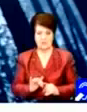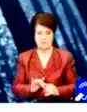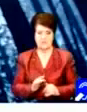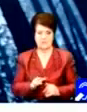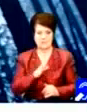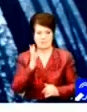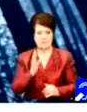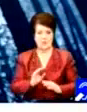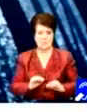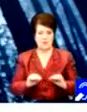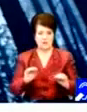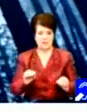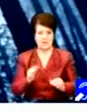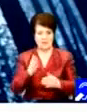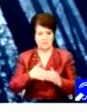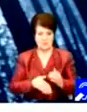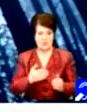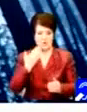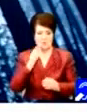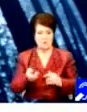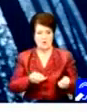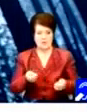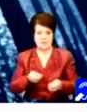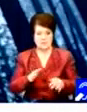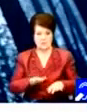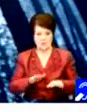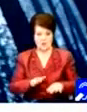eroziunea. Plantarea este pe sfârșit, rămâne doar ca autoritățile